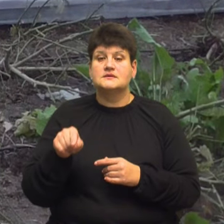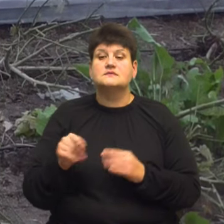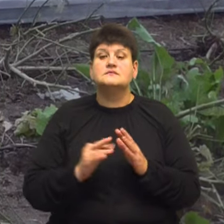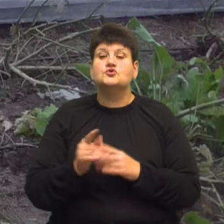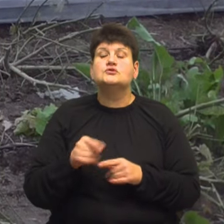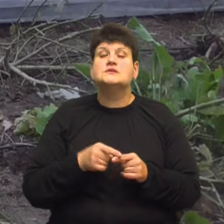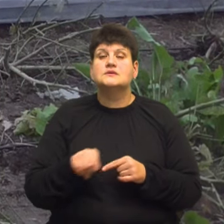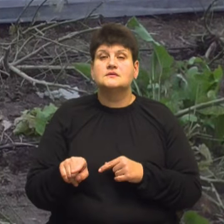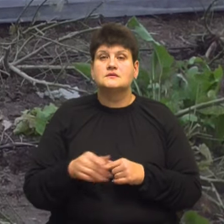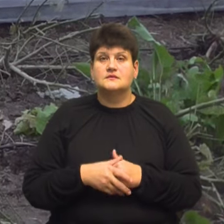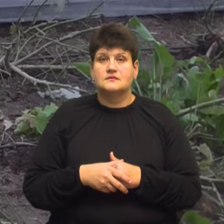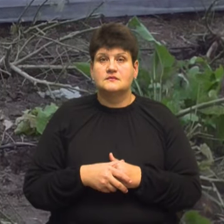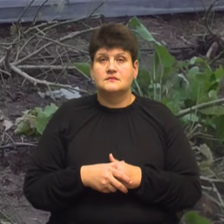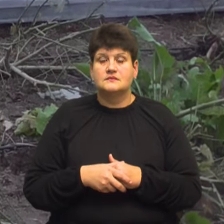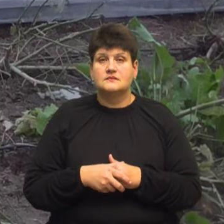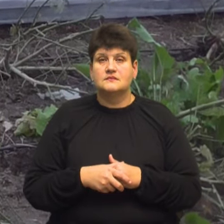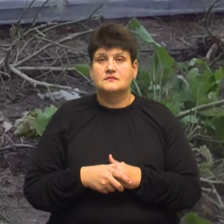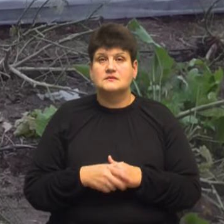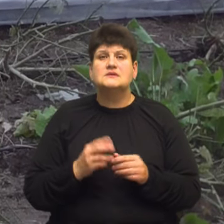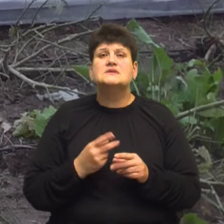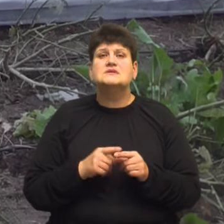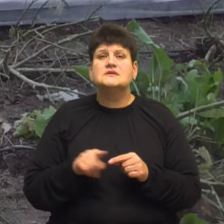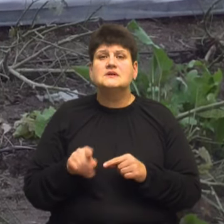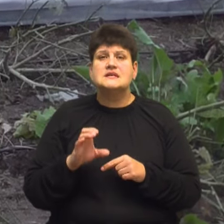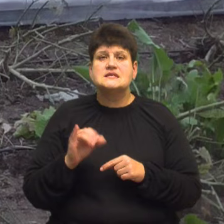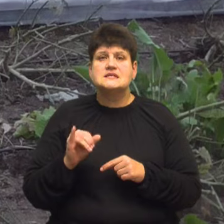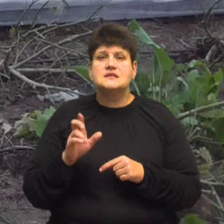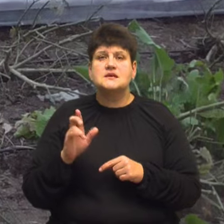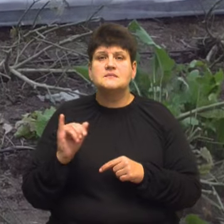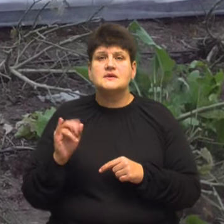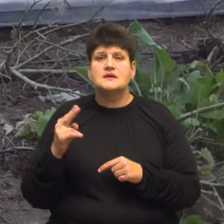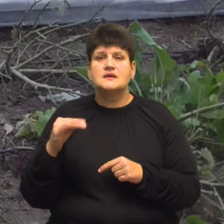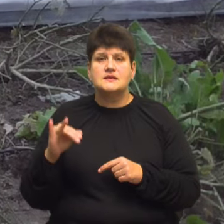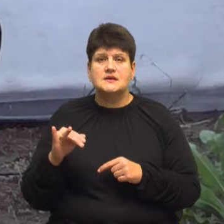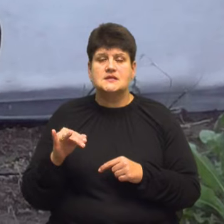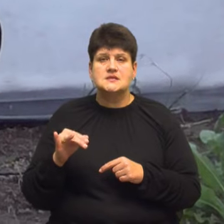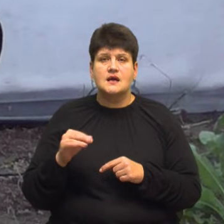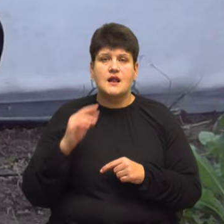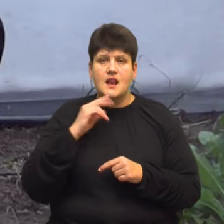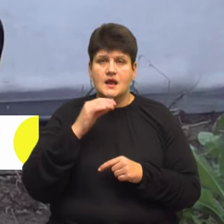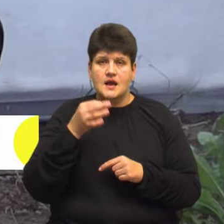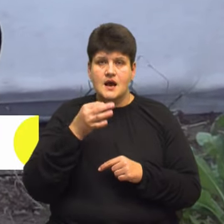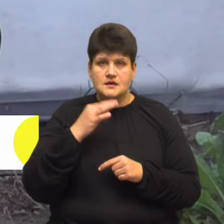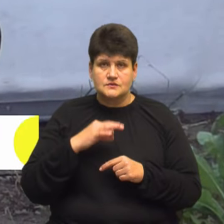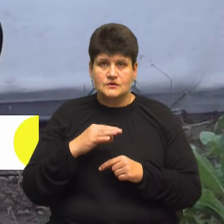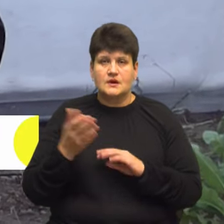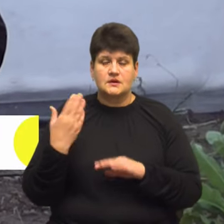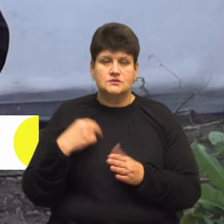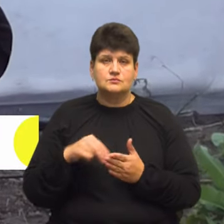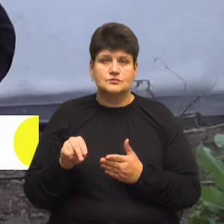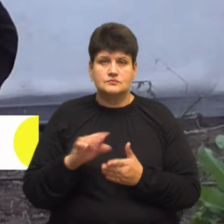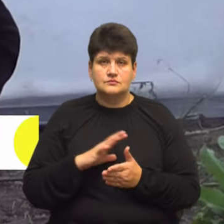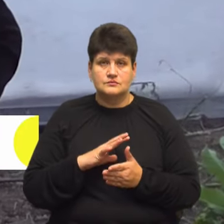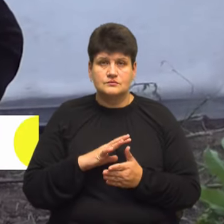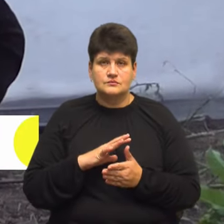рослини? Це CBD. Це хто? Це що? CBD. Це лікарство. Для лікарства. Я раніше покупав